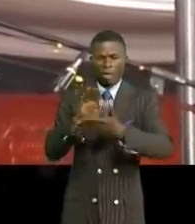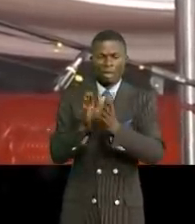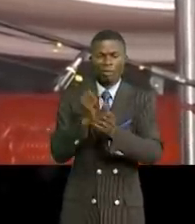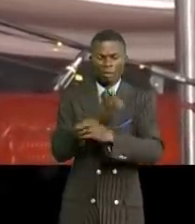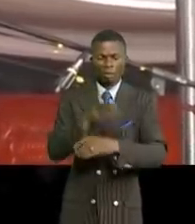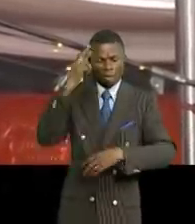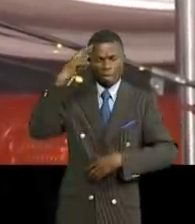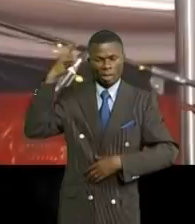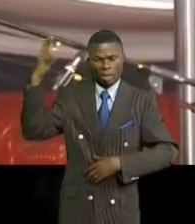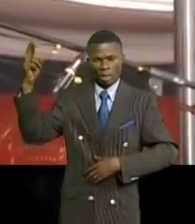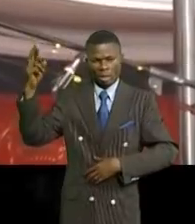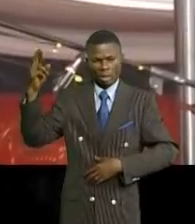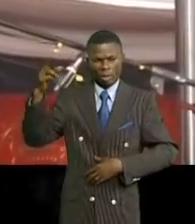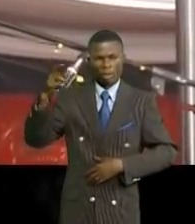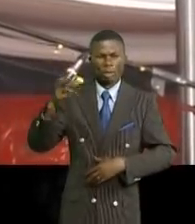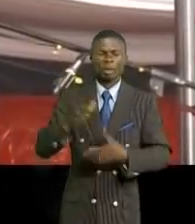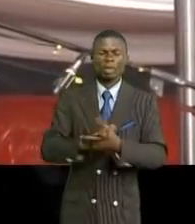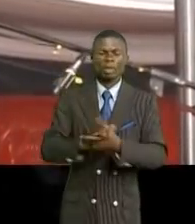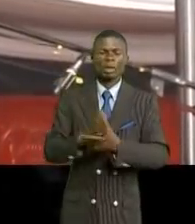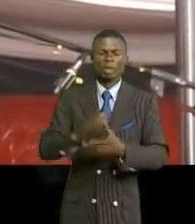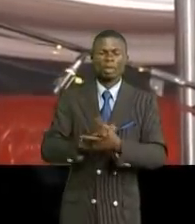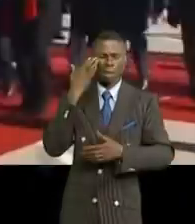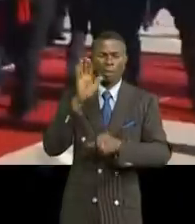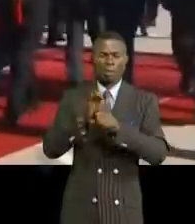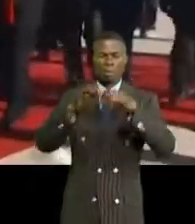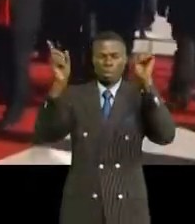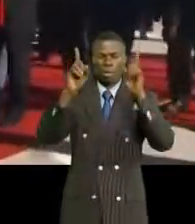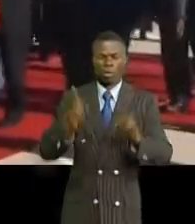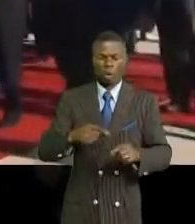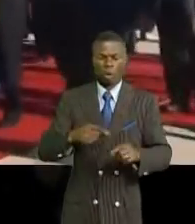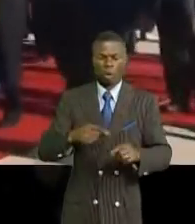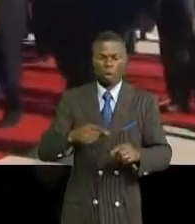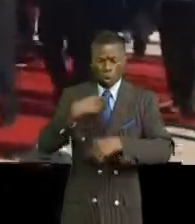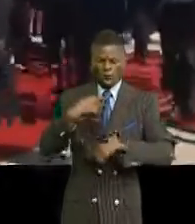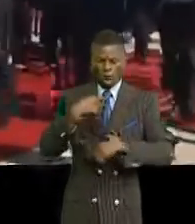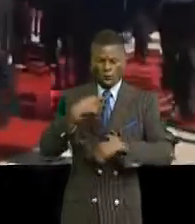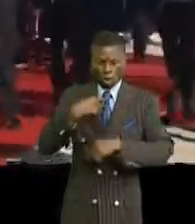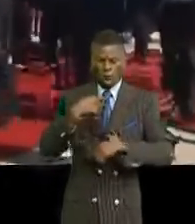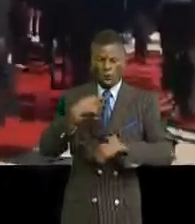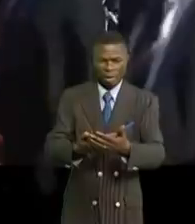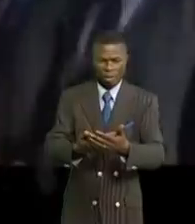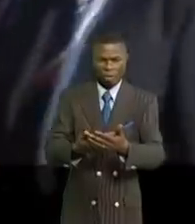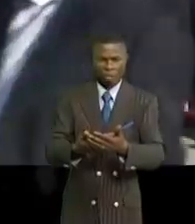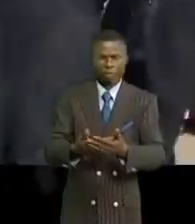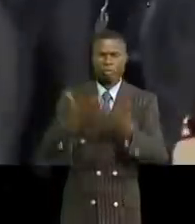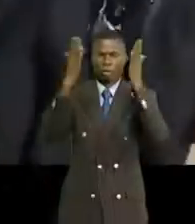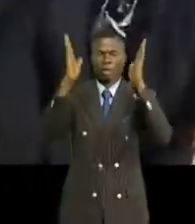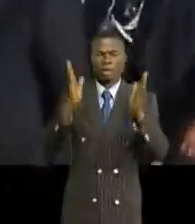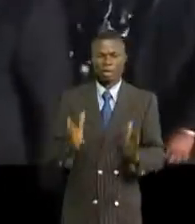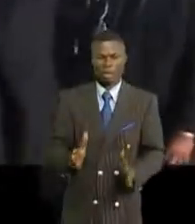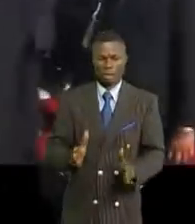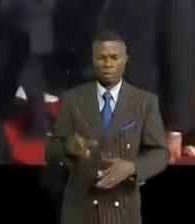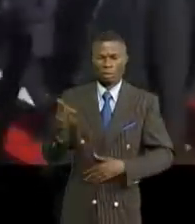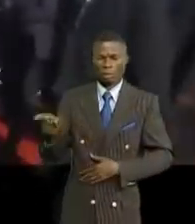rêve des pères du panafricanisme comme au début et et le zambien est d'arles beau